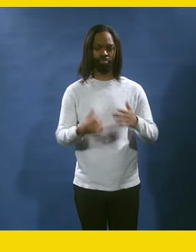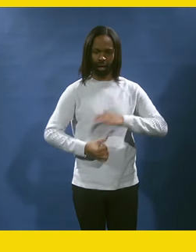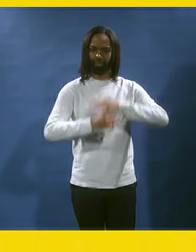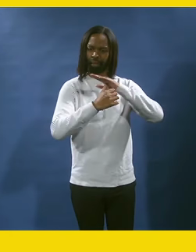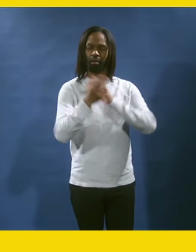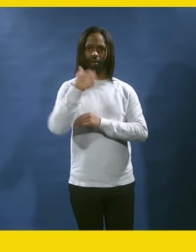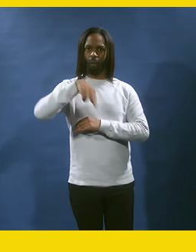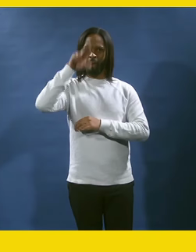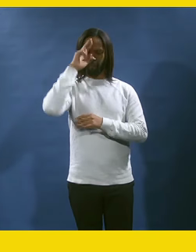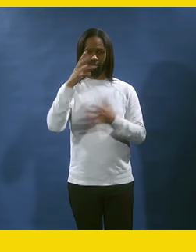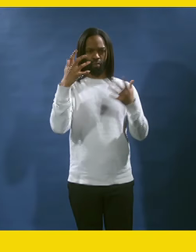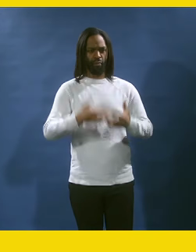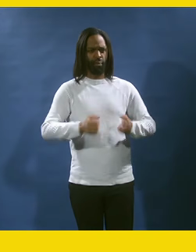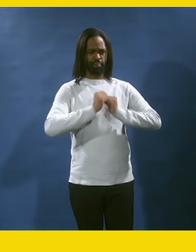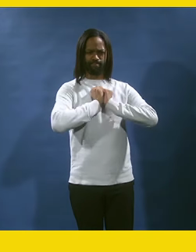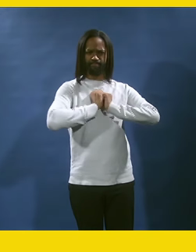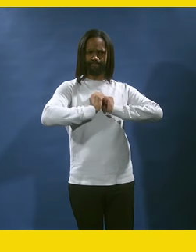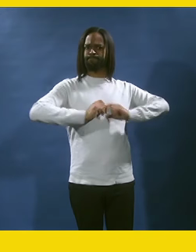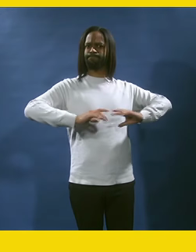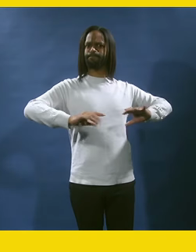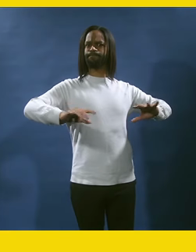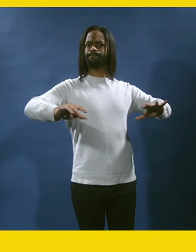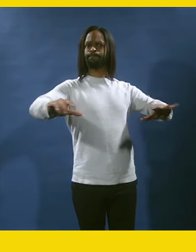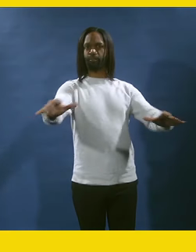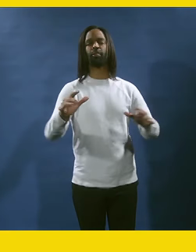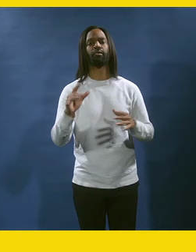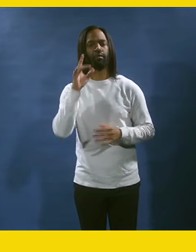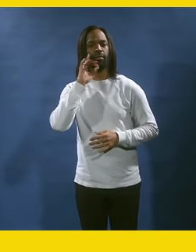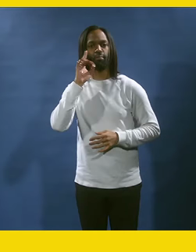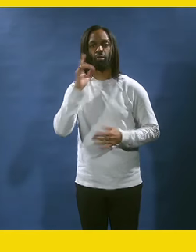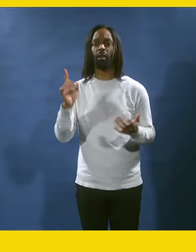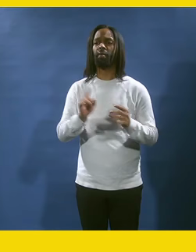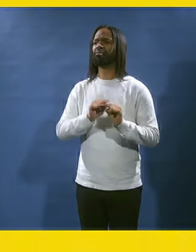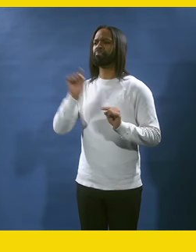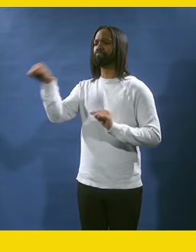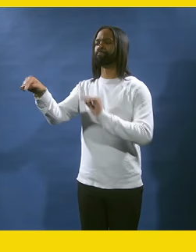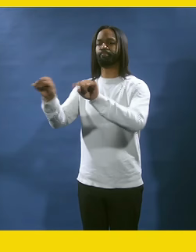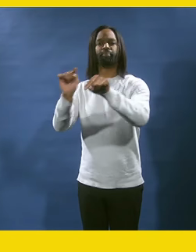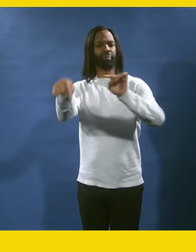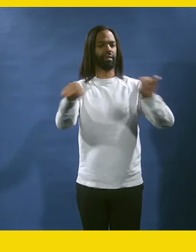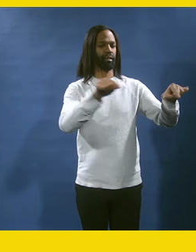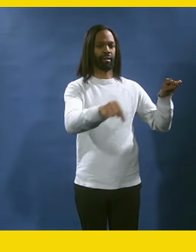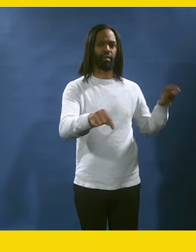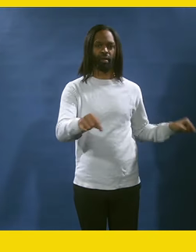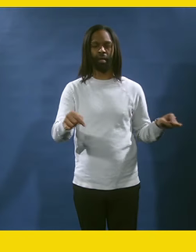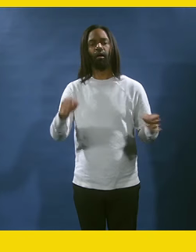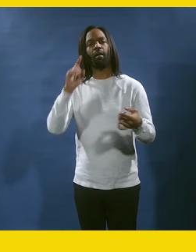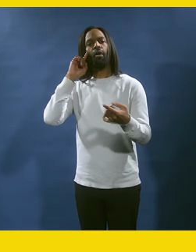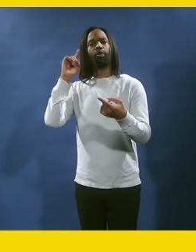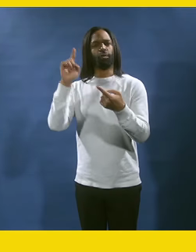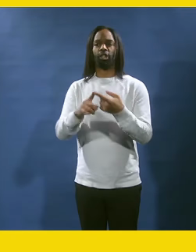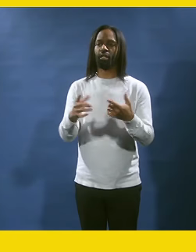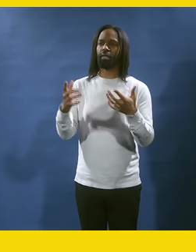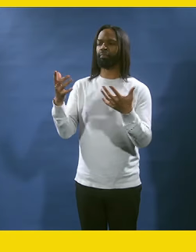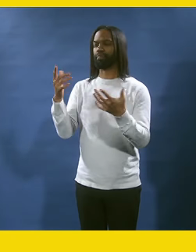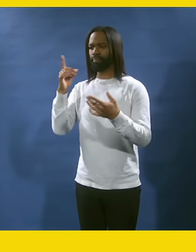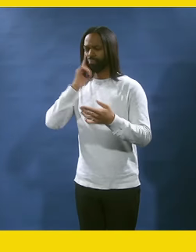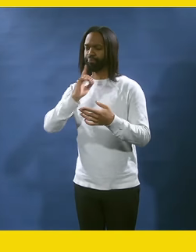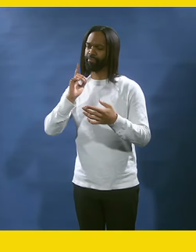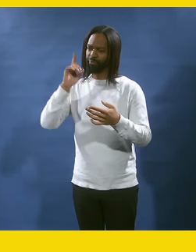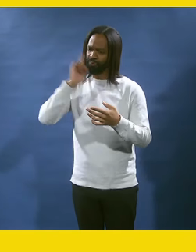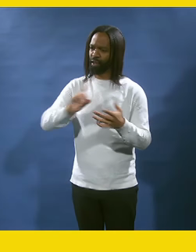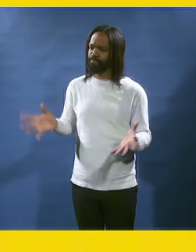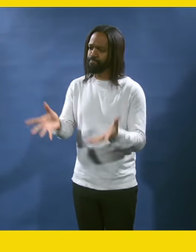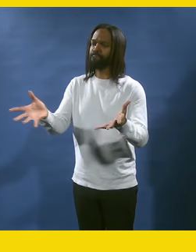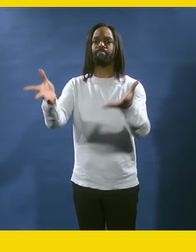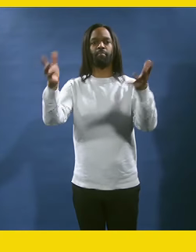la prêter à celles, proches ou lointaines, que l'on voudrait réduire au silence et faire disparaître. Nous nous tenons